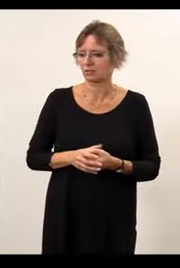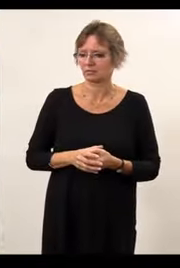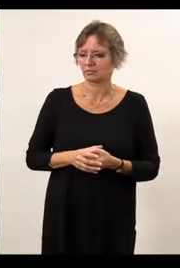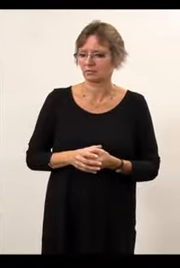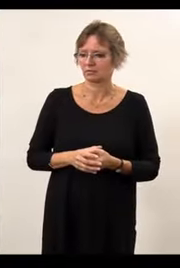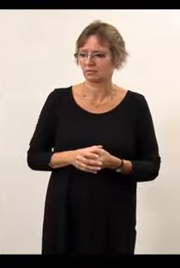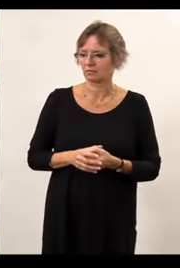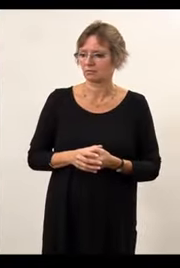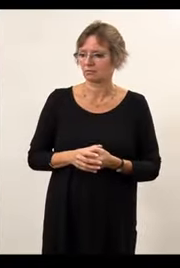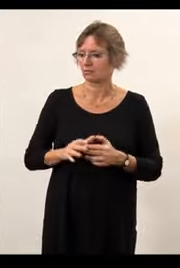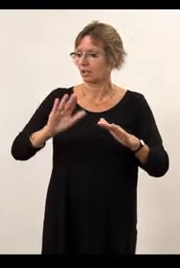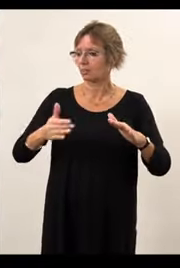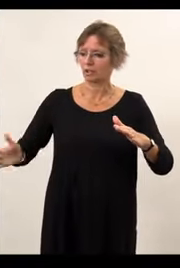dégagé.